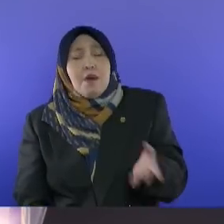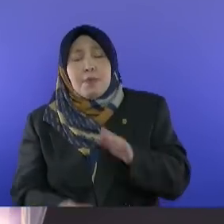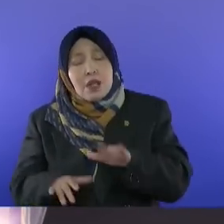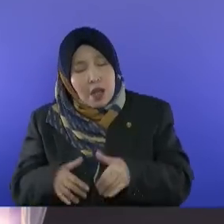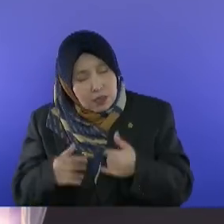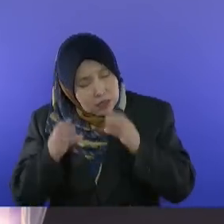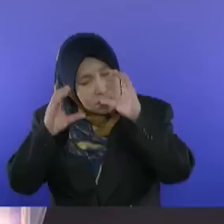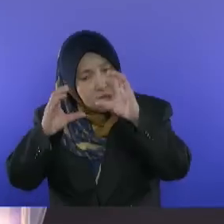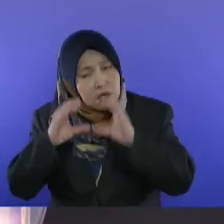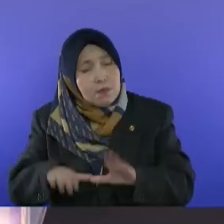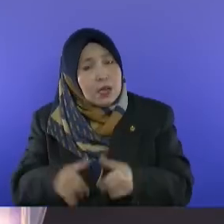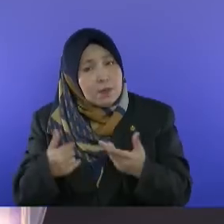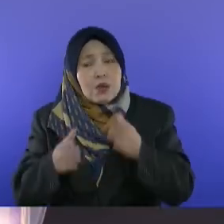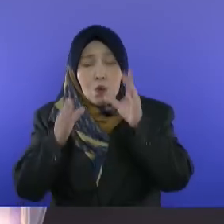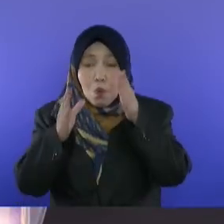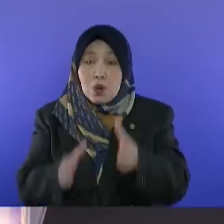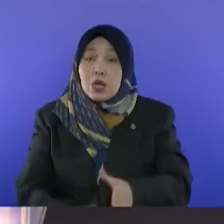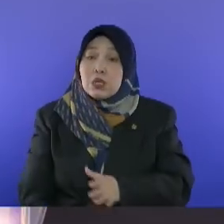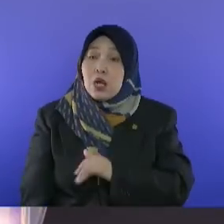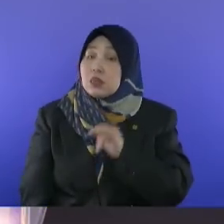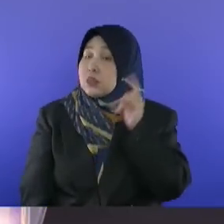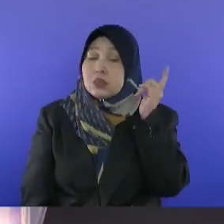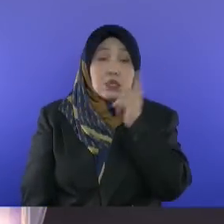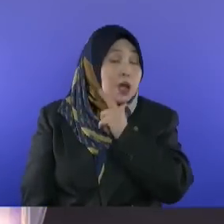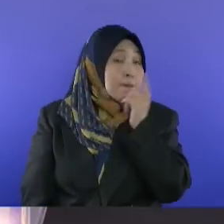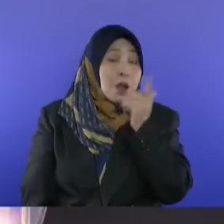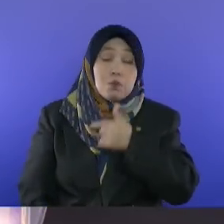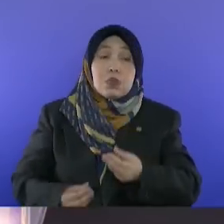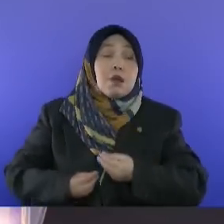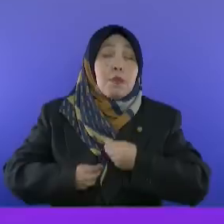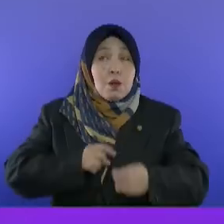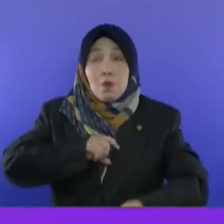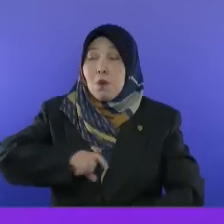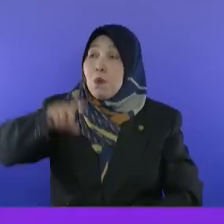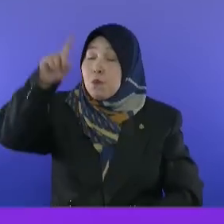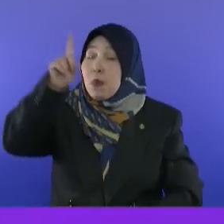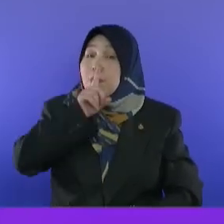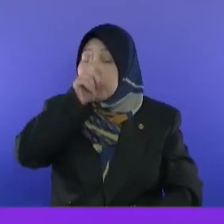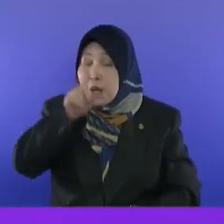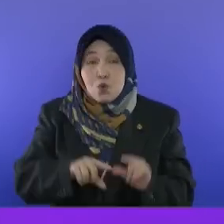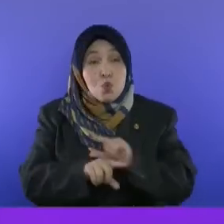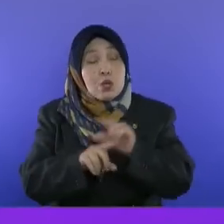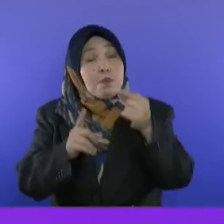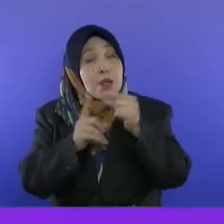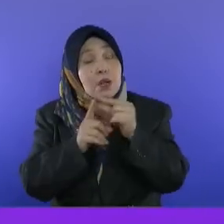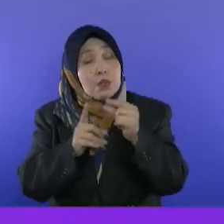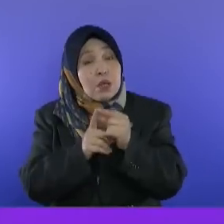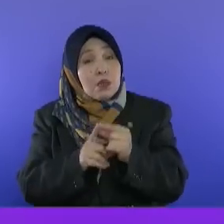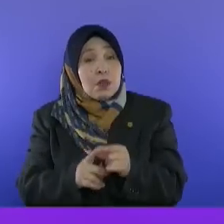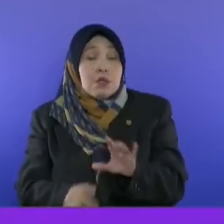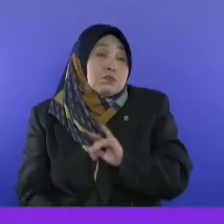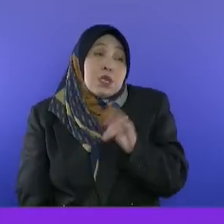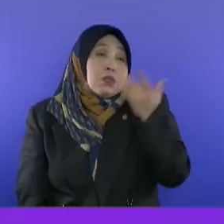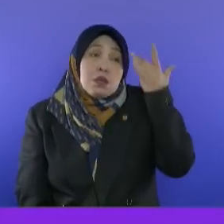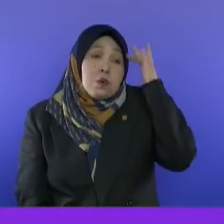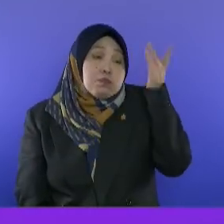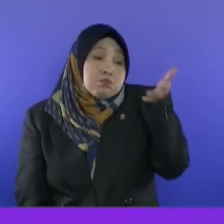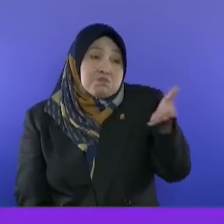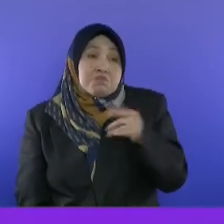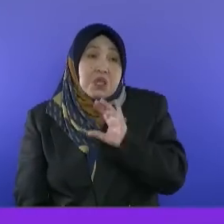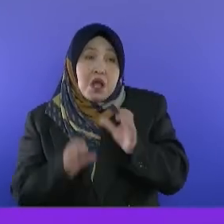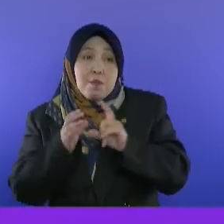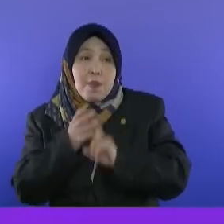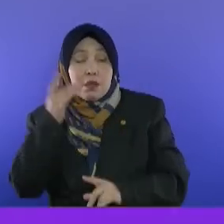yang yang tidak mau untuk menyerah kepada kebenaran dia gunakan perkataan eee Saya tak paham kenapa kamu